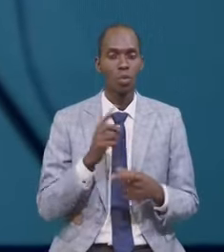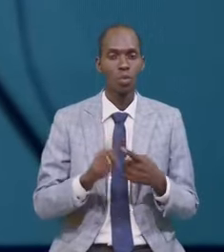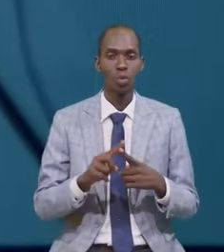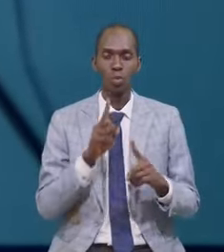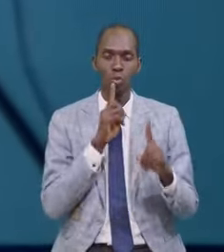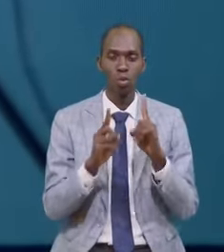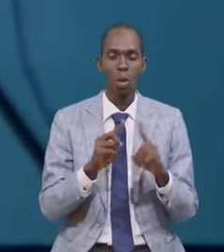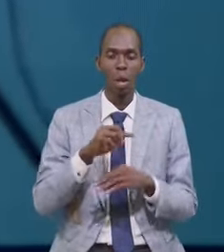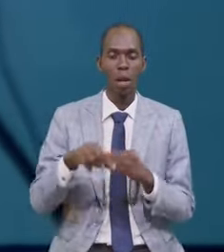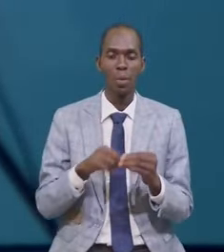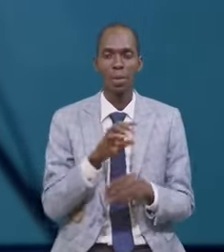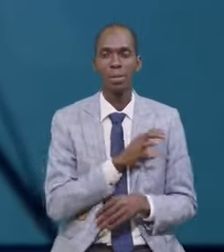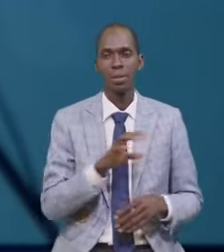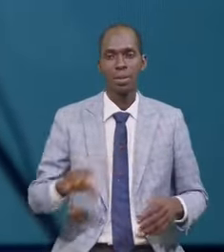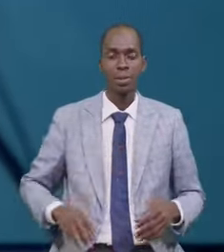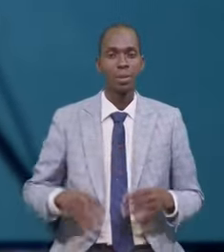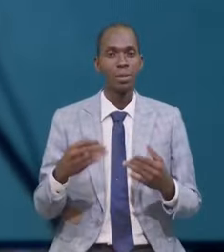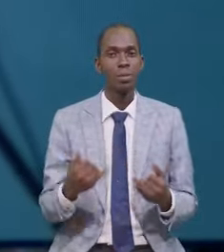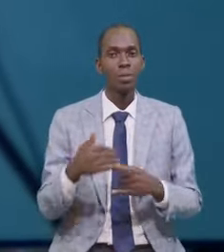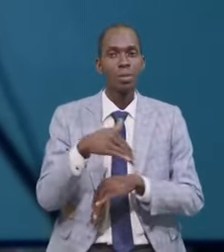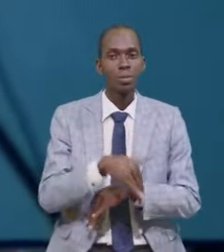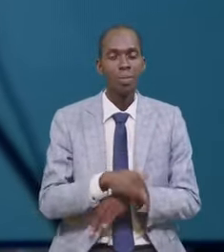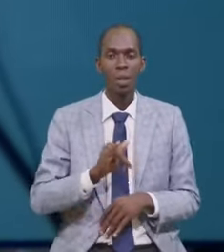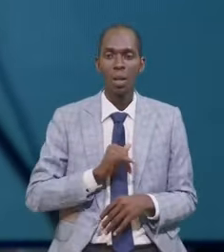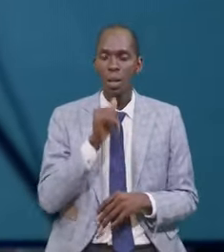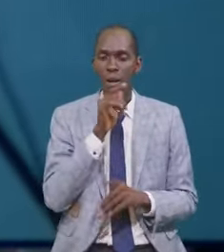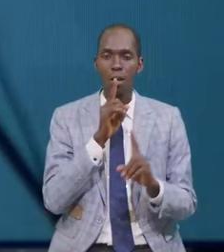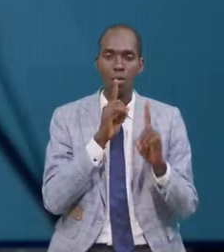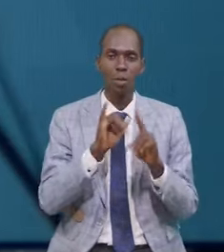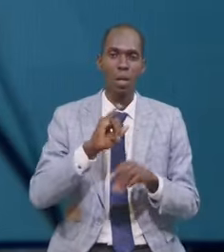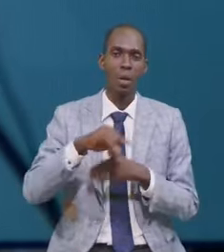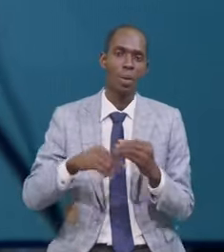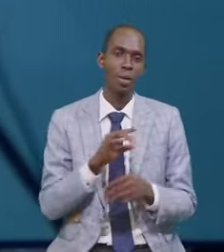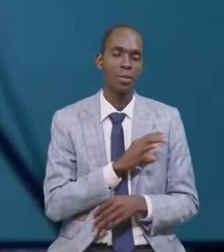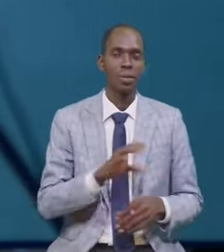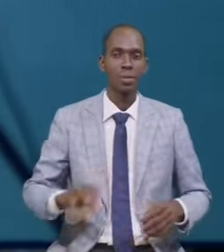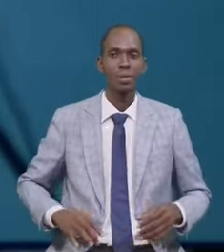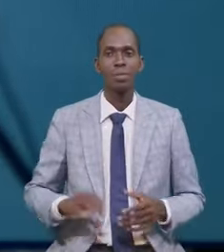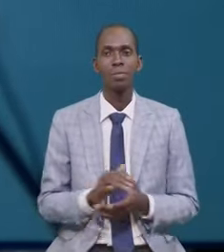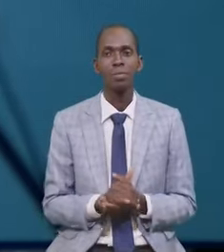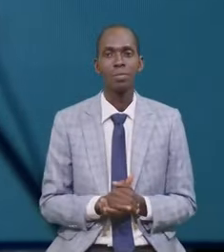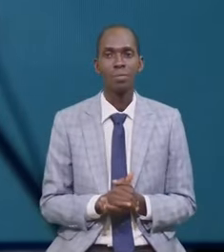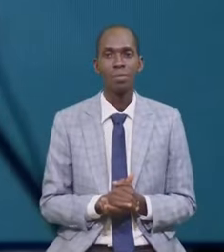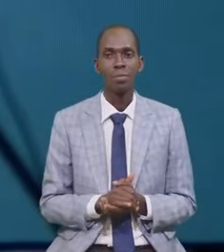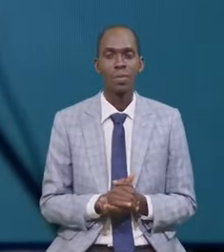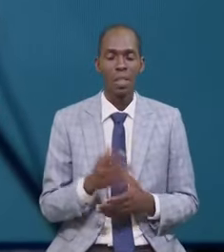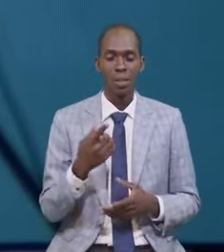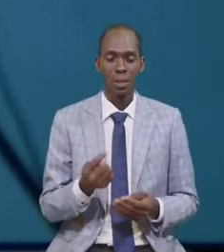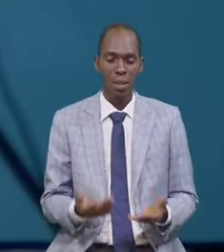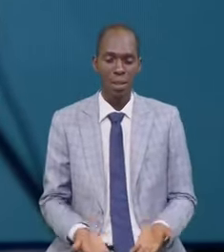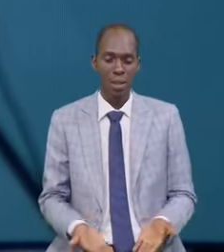మనల్ని క్రీస్తుని గురించి మాట్లాడేలా చేస్తుంది. Tonight I'm talking about Christ. రాత్రి నేను క్రీస్తుని గురించి మాట్లాడుతున్నాను. The